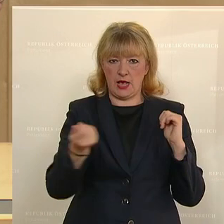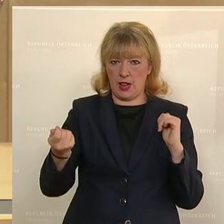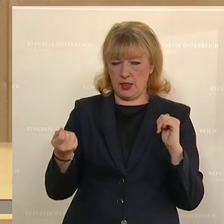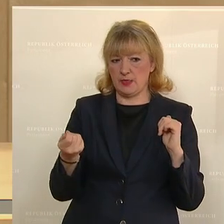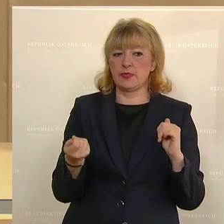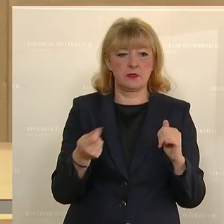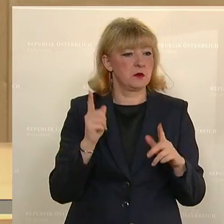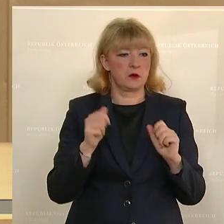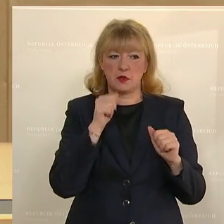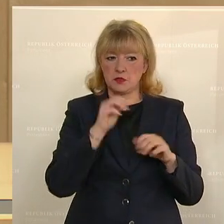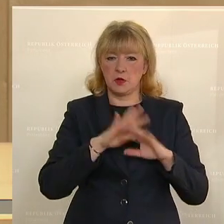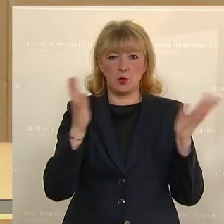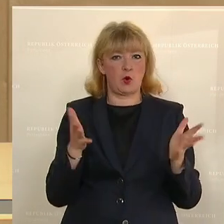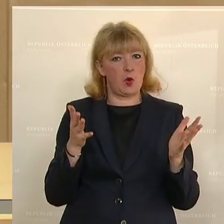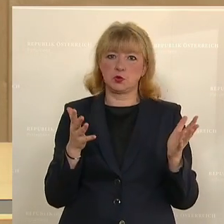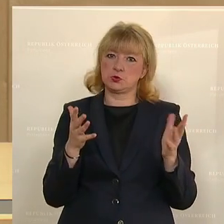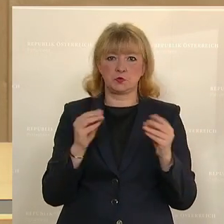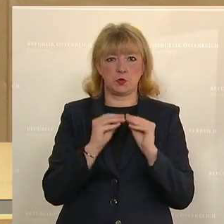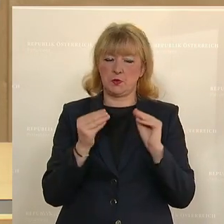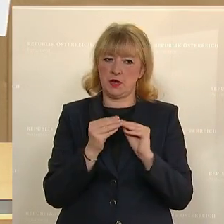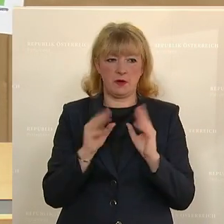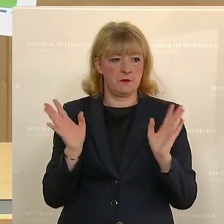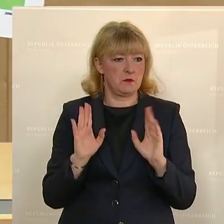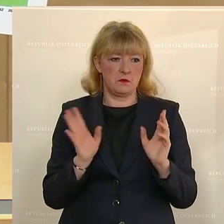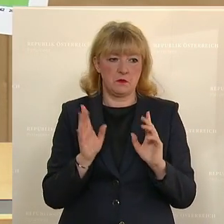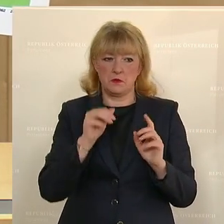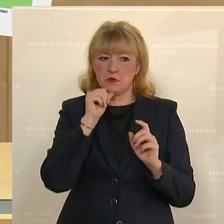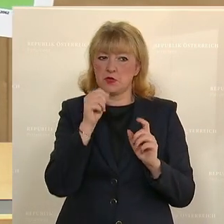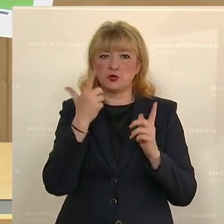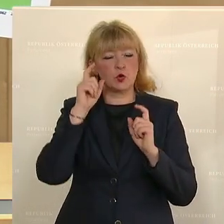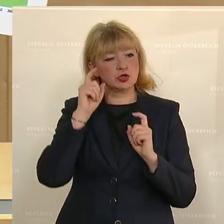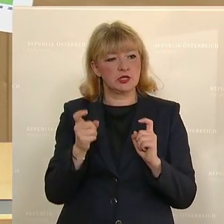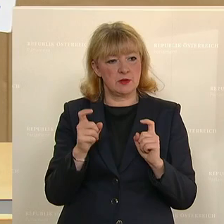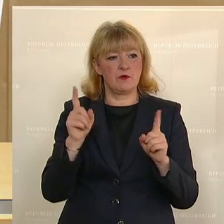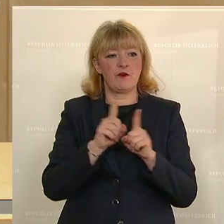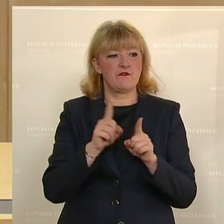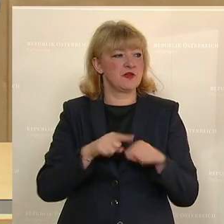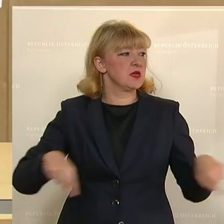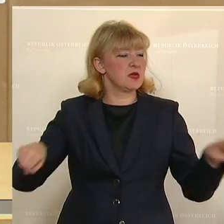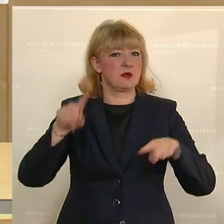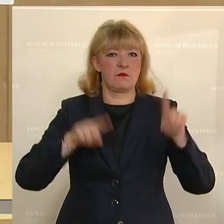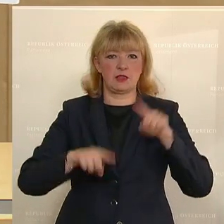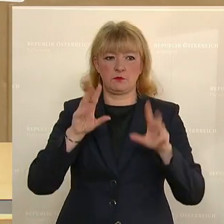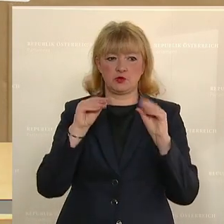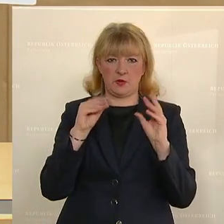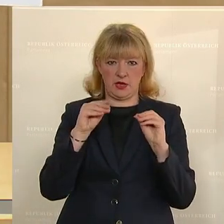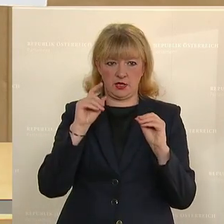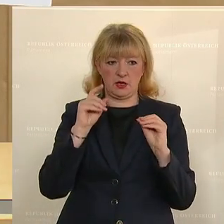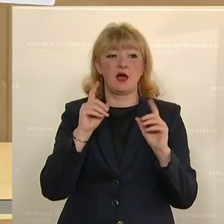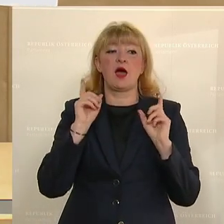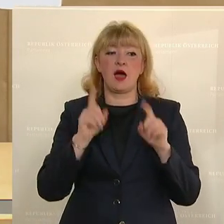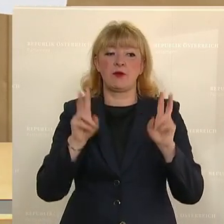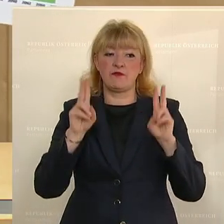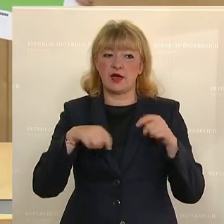gibt es keine großen Ausschläge. Da ist die Frage der Finanzierbarkeit bei weitem nicht so drastisch gestellt, wie es gerne dargestellt wird. Das, was es tatsächlich gibt, es